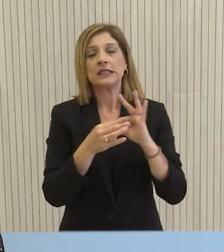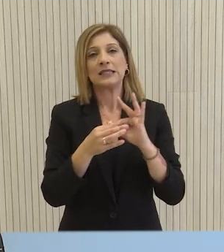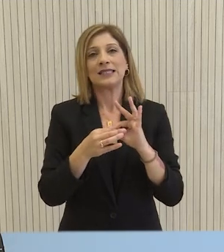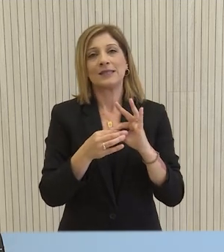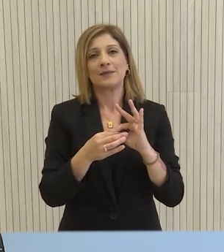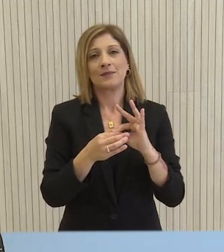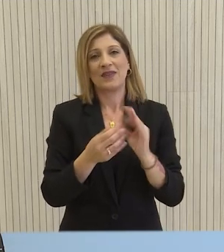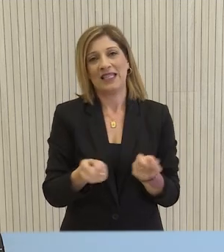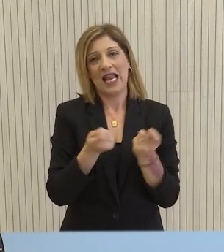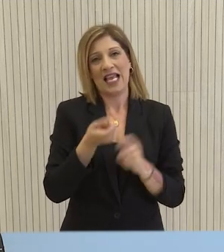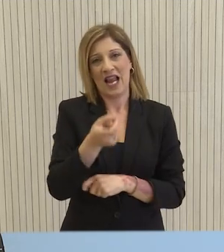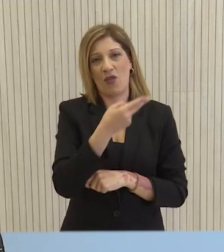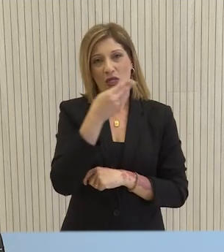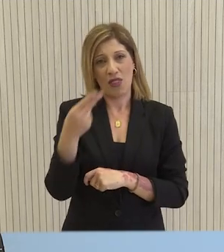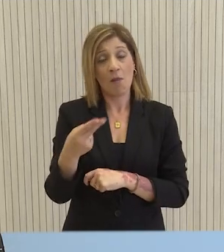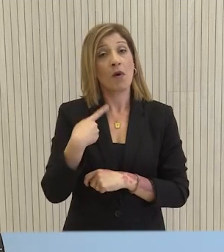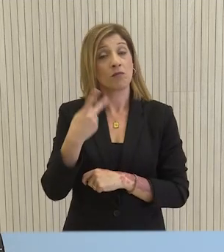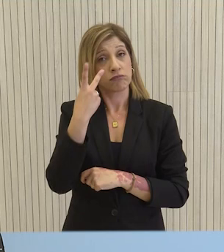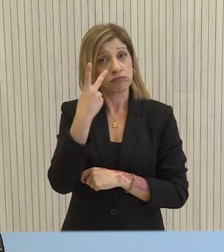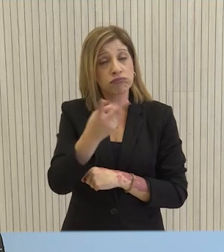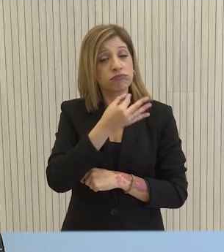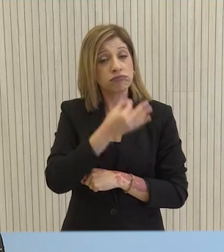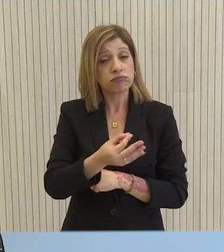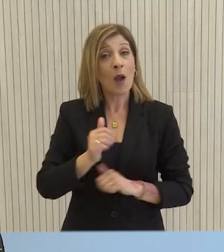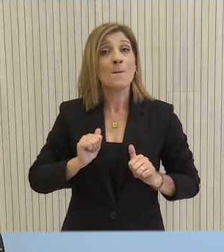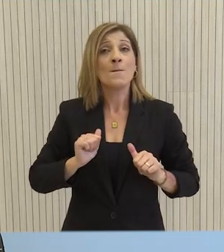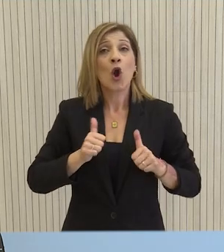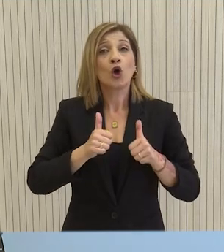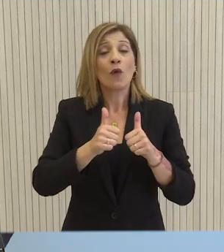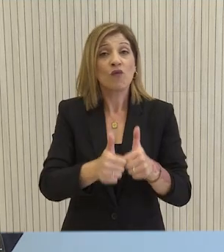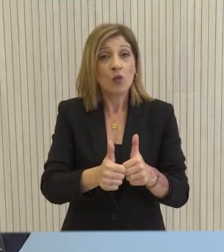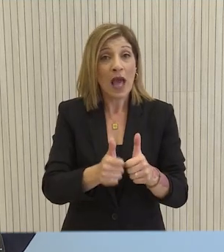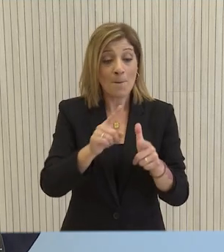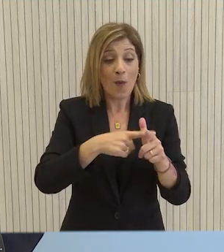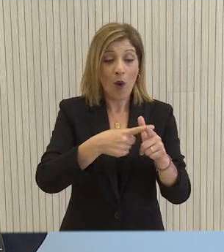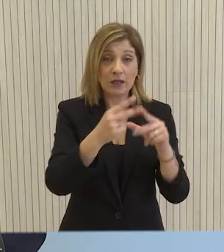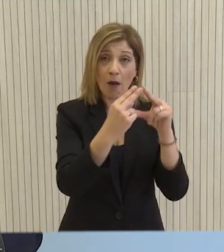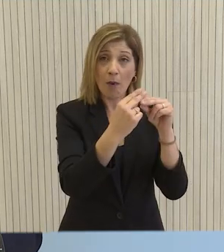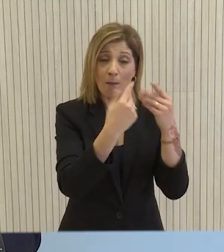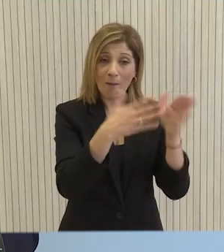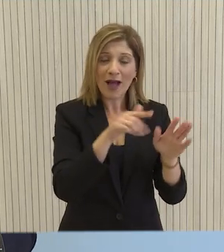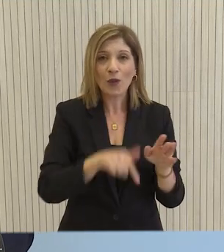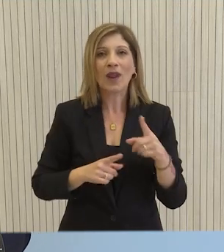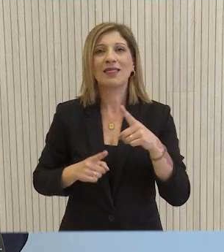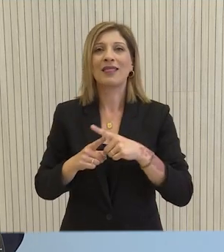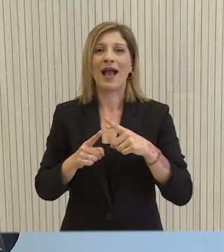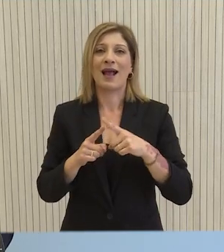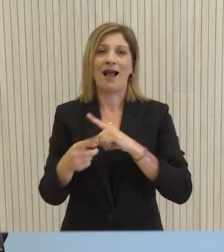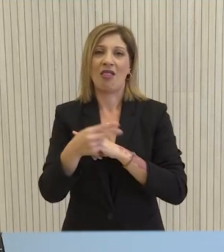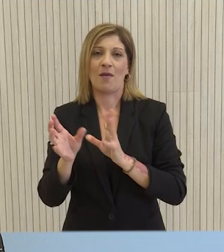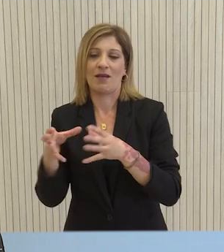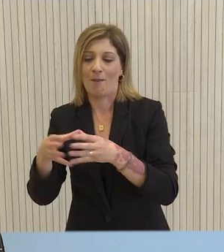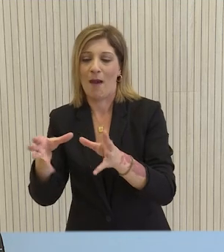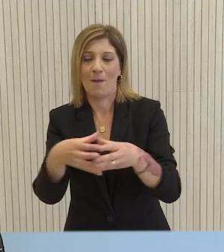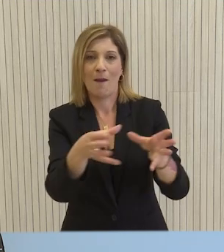υλοποίηση τη πρωτοβουλία. Έχουμε πει χαρακτηριστικά ότι η πρωτοβουλία έχει περάσει από το πολιτικό στο τεχνικό επίπεδο. Τα τεχνική φύσεως ζητήματα